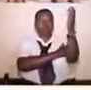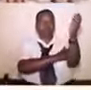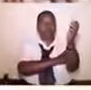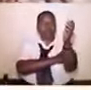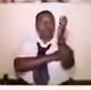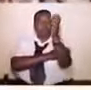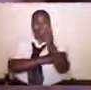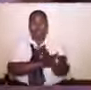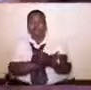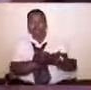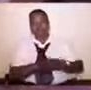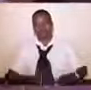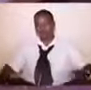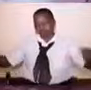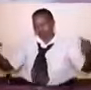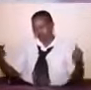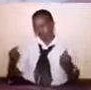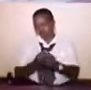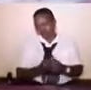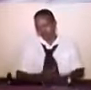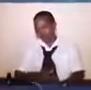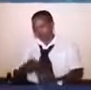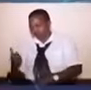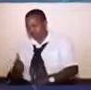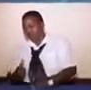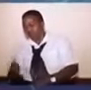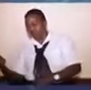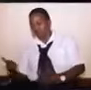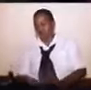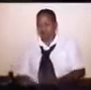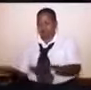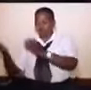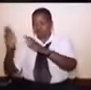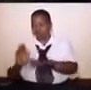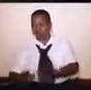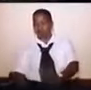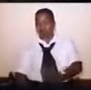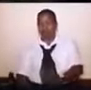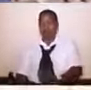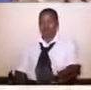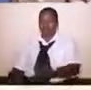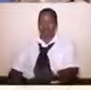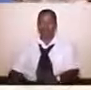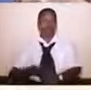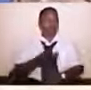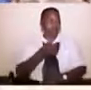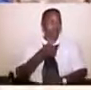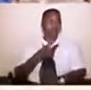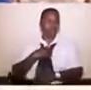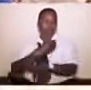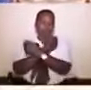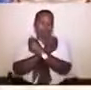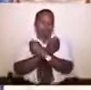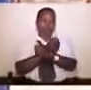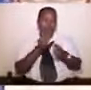mweo. Amasanso twalimo na banandi, taba pusuike. Lelo